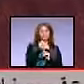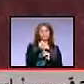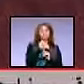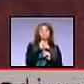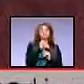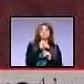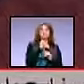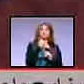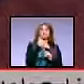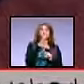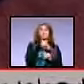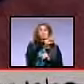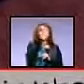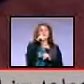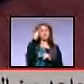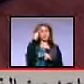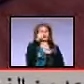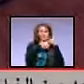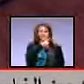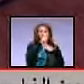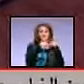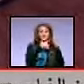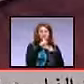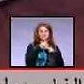الباشا تلميذ عمل لك نجوم برضو جماهيريه كبيره